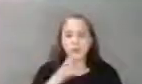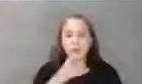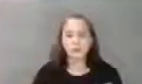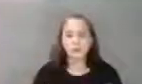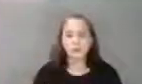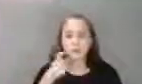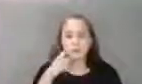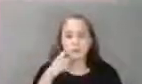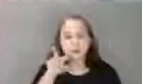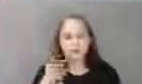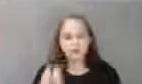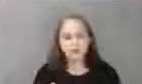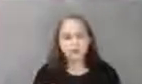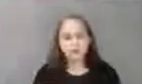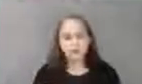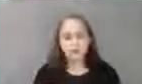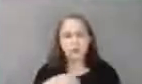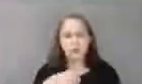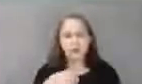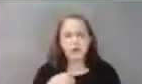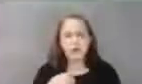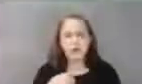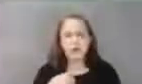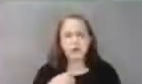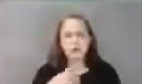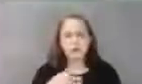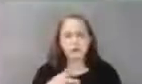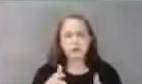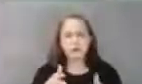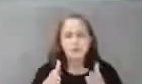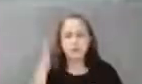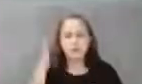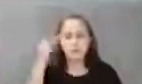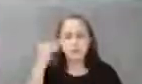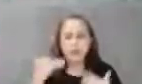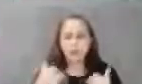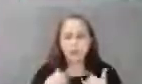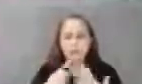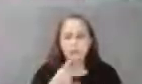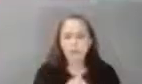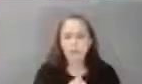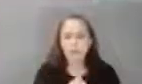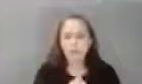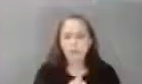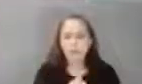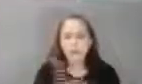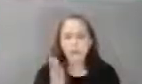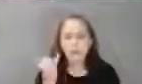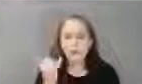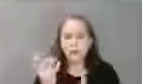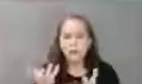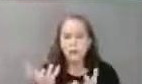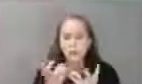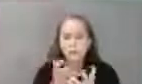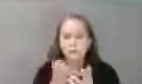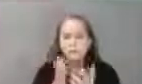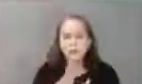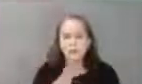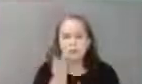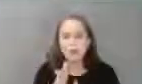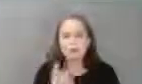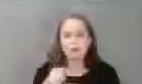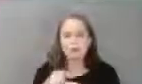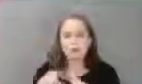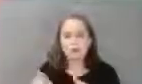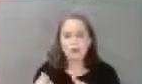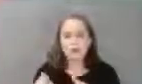dito? Sinisiguro mo bang walang ano, walang maging aksidente? Opo, sinisigurado po namin walang maaksidente ng mga bagay. Oh, sige, taas mo